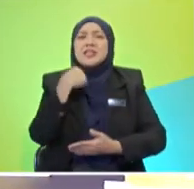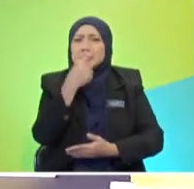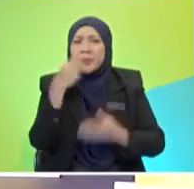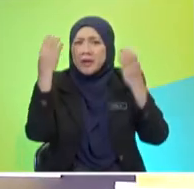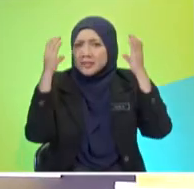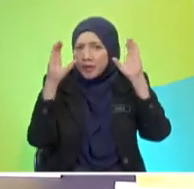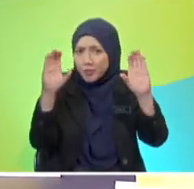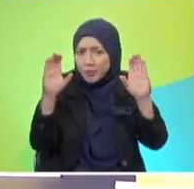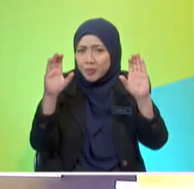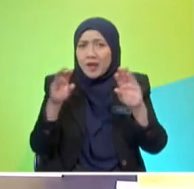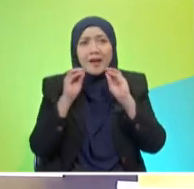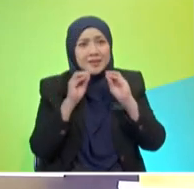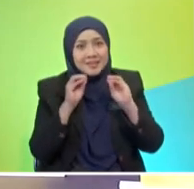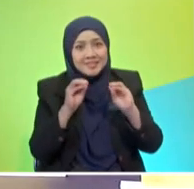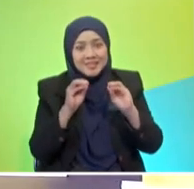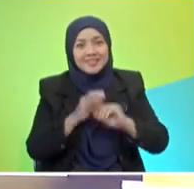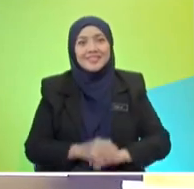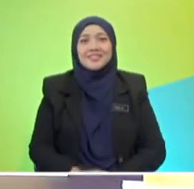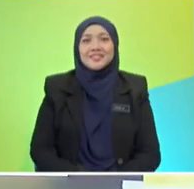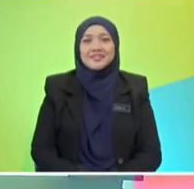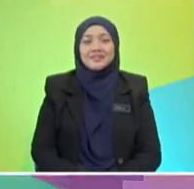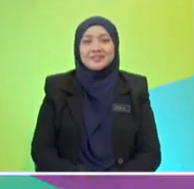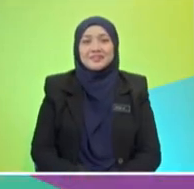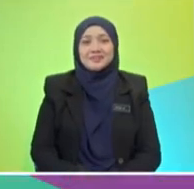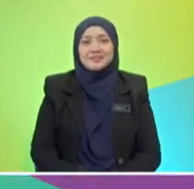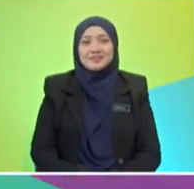Ha, jom kita tengok profil guru.